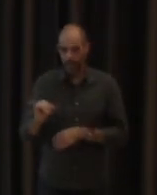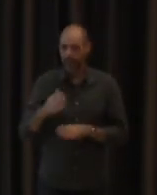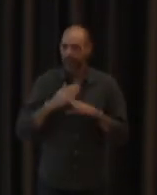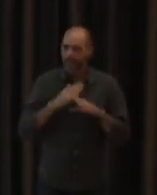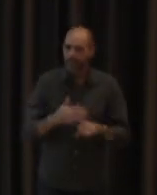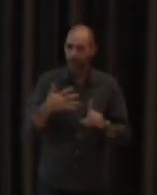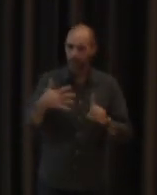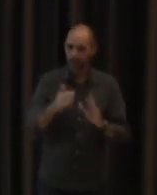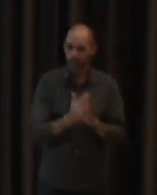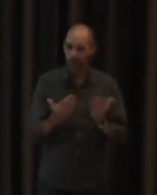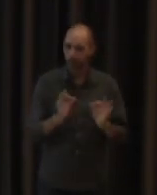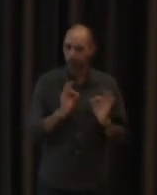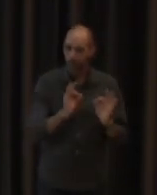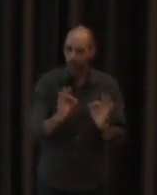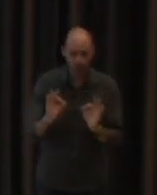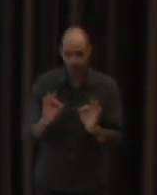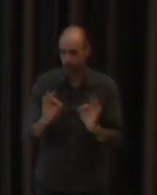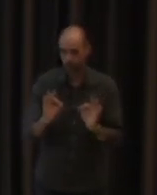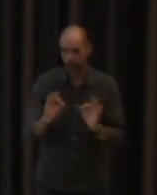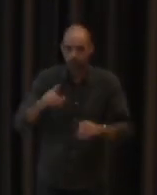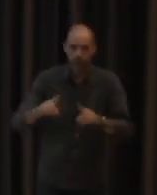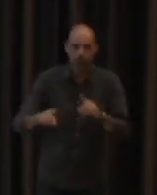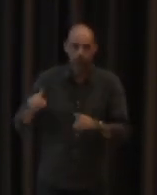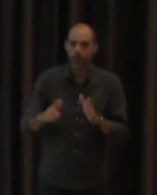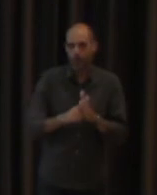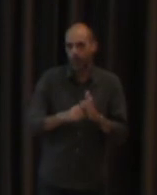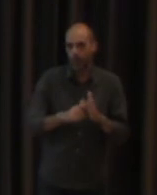simètrics tenen aquest comportament. La llengua és complexa i sort n'hi